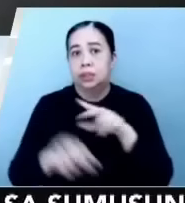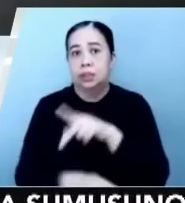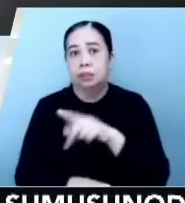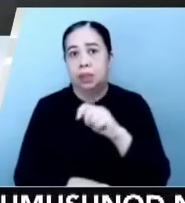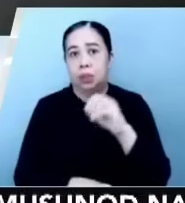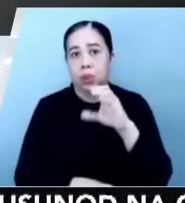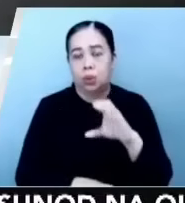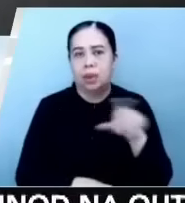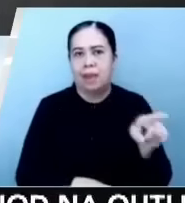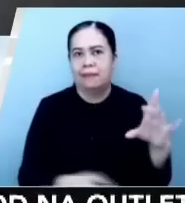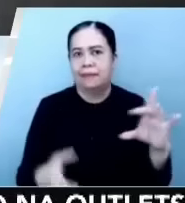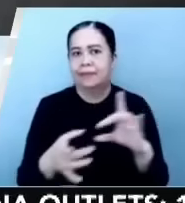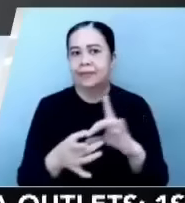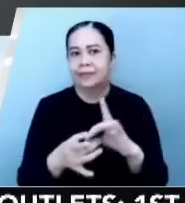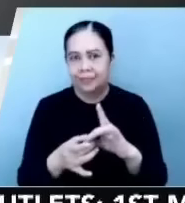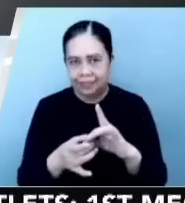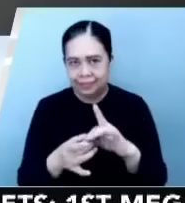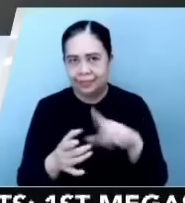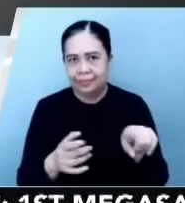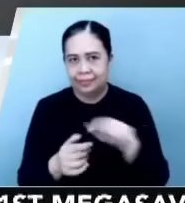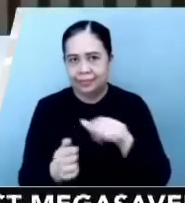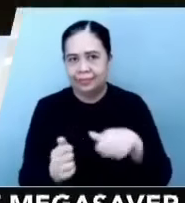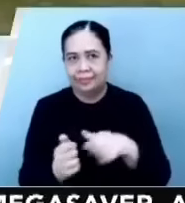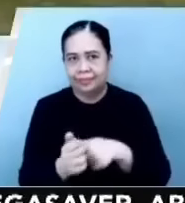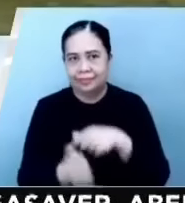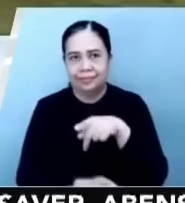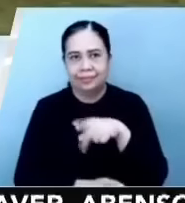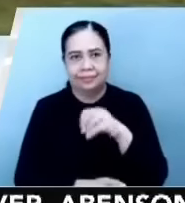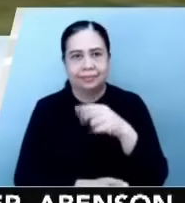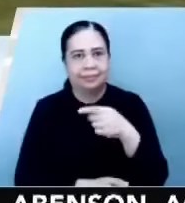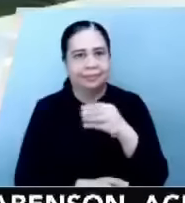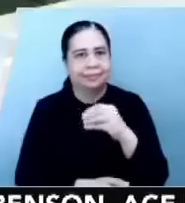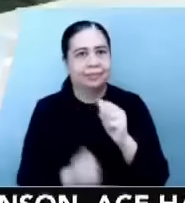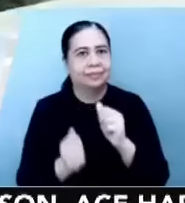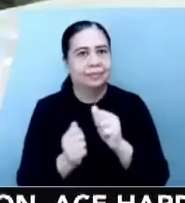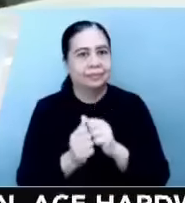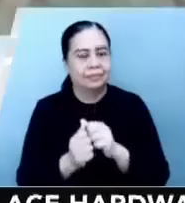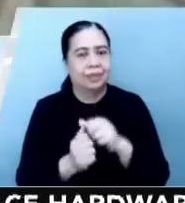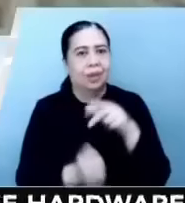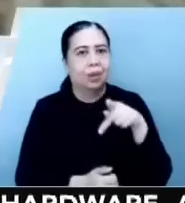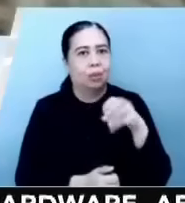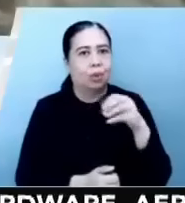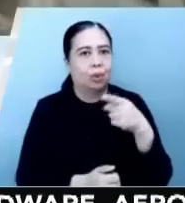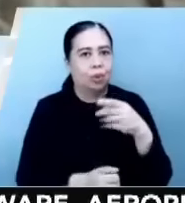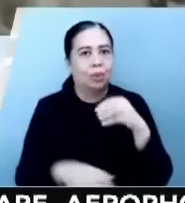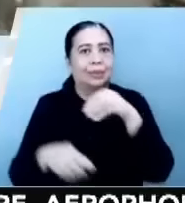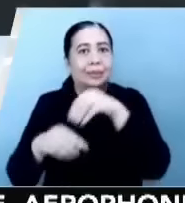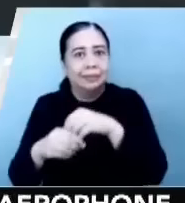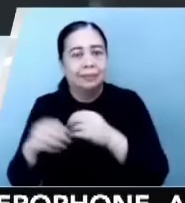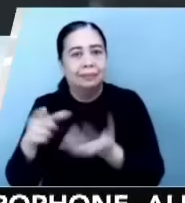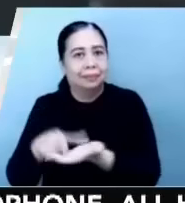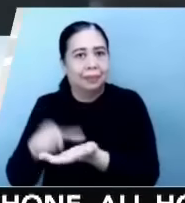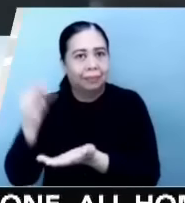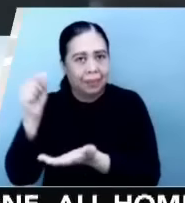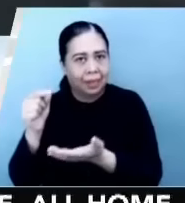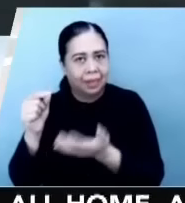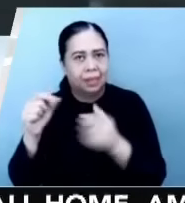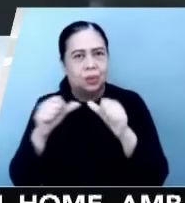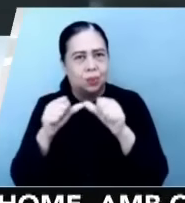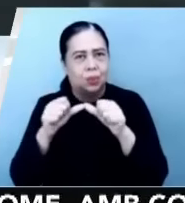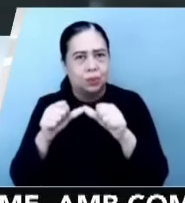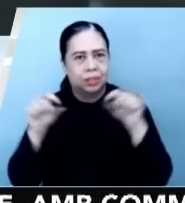koneksyon umano ang mga nasa likod ng Pogo Hub sa Porac sa Pogo Hub sa Bamban. Ongoing pa po yan. Itong